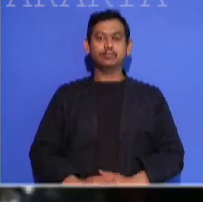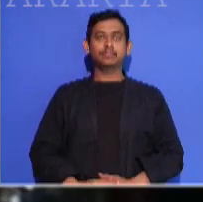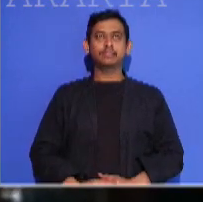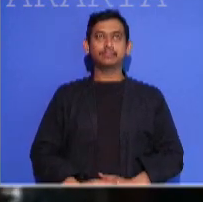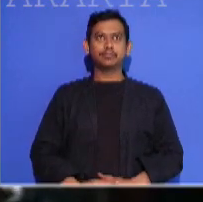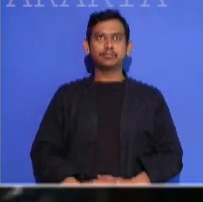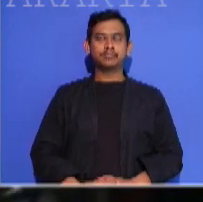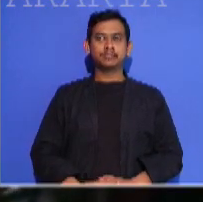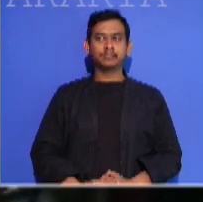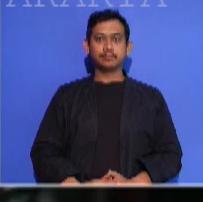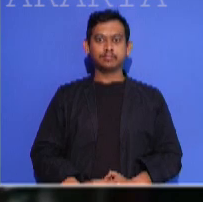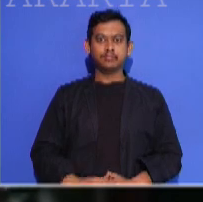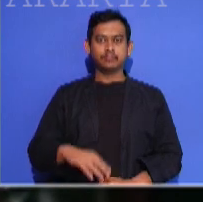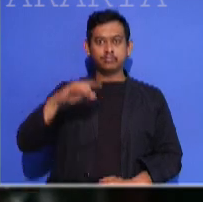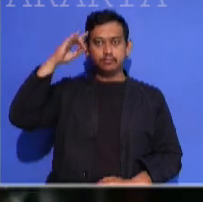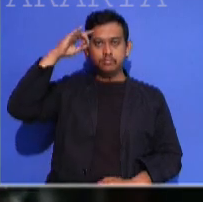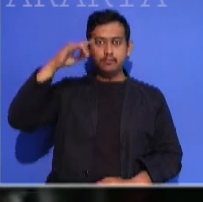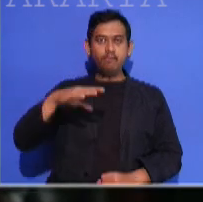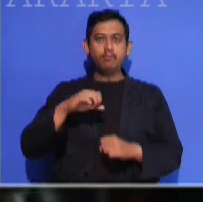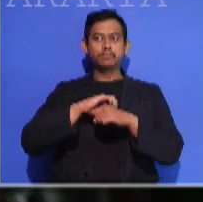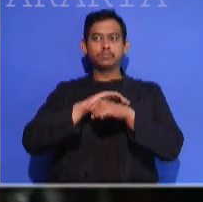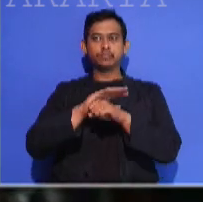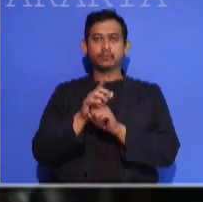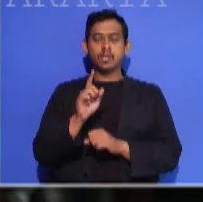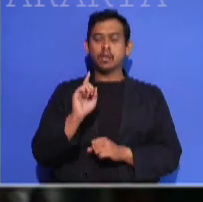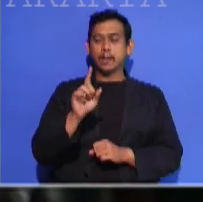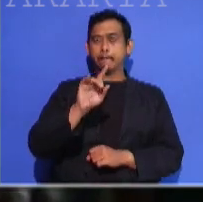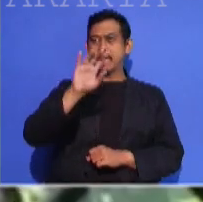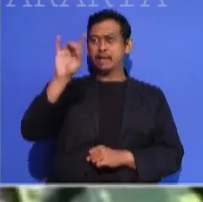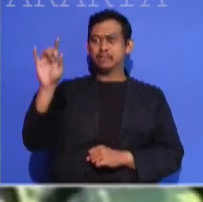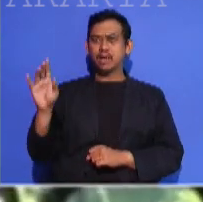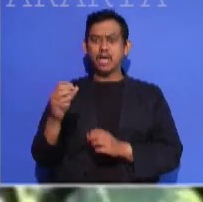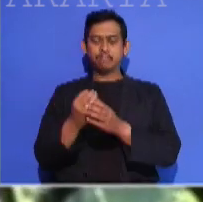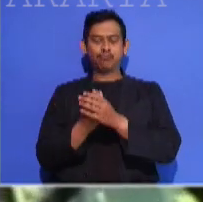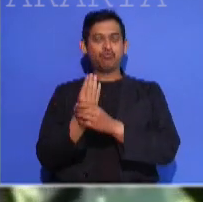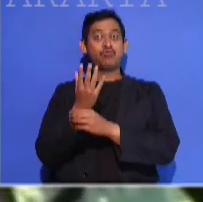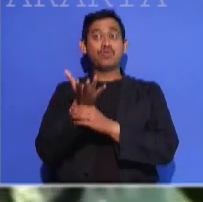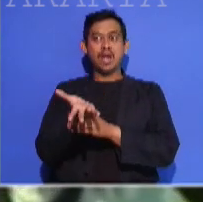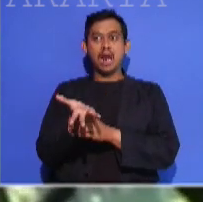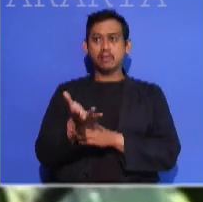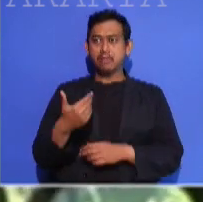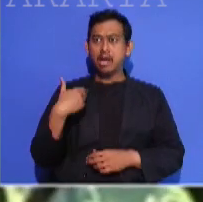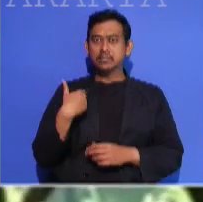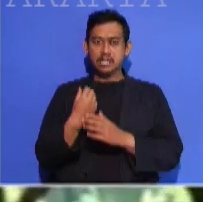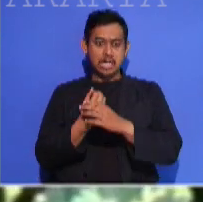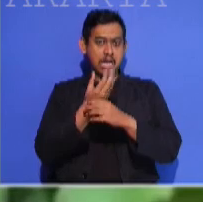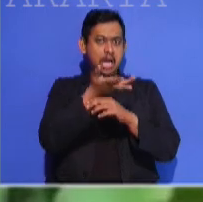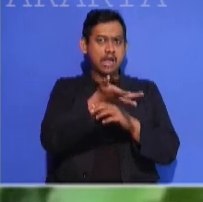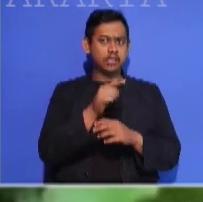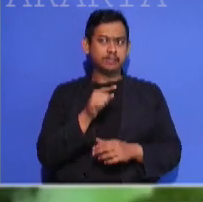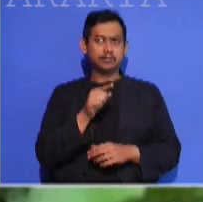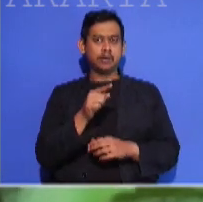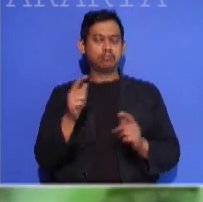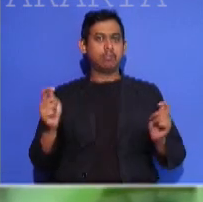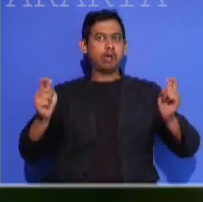Parden Menoreh ing laladan Kulon Progo nyimpen maneka werni sumber keanekaragaman hayati. Salah setunggalipun inggih menika tanaman anggrek. Wonten puluhan